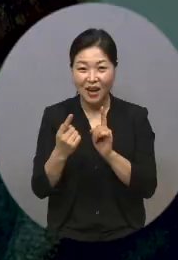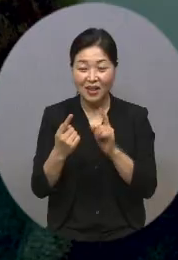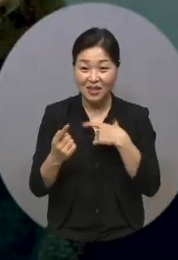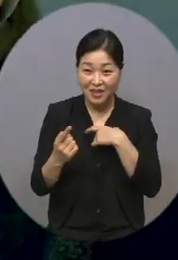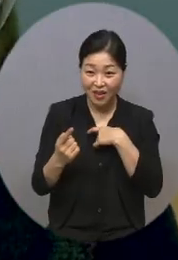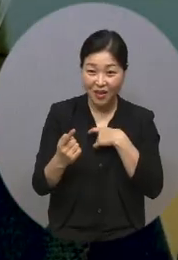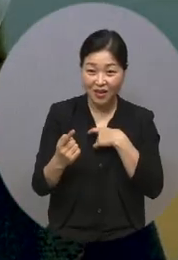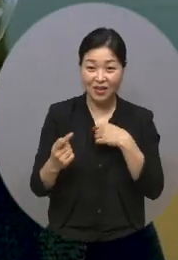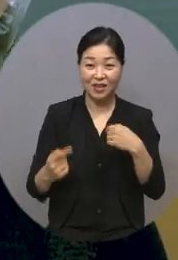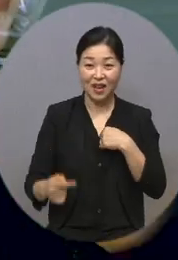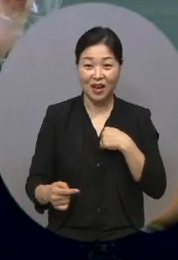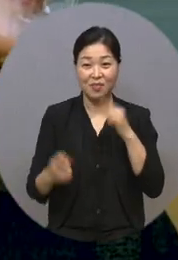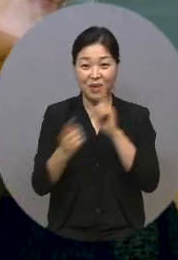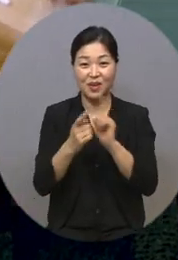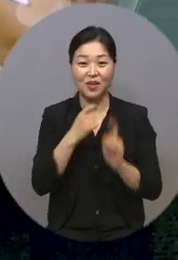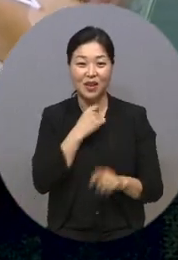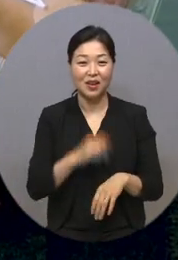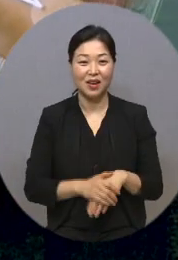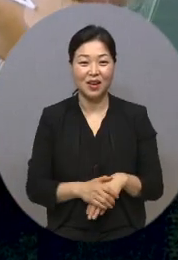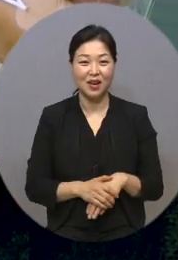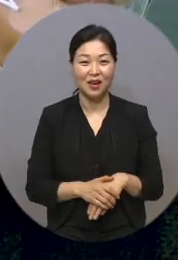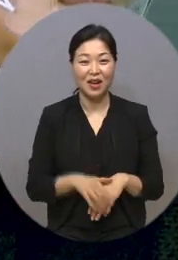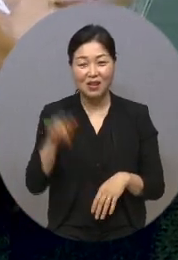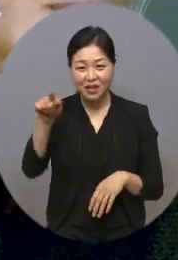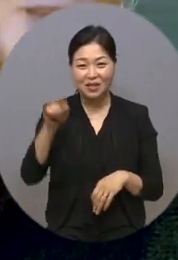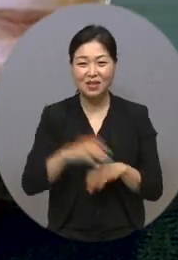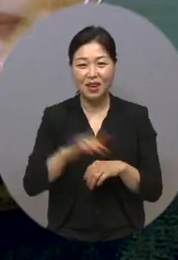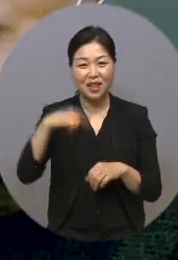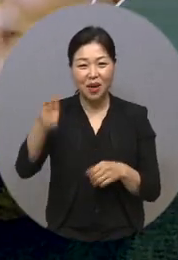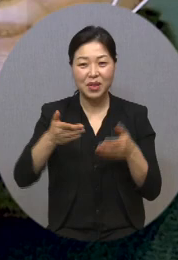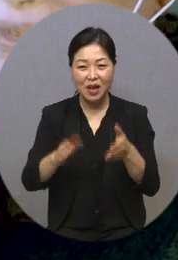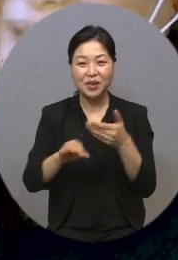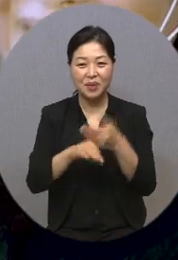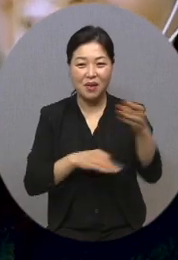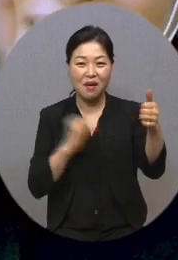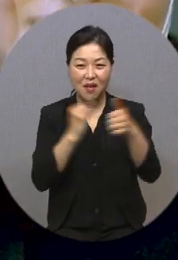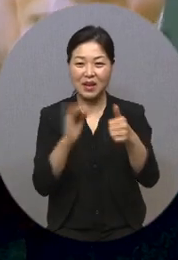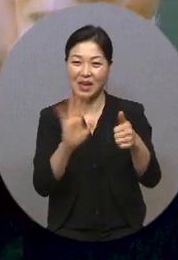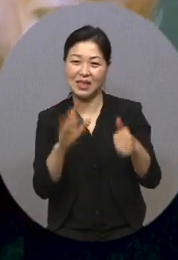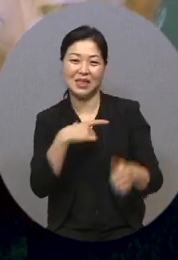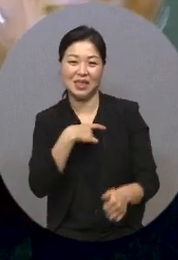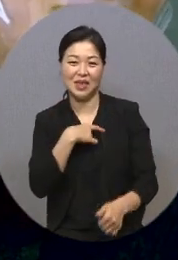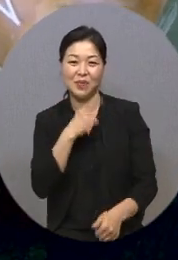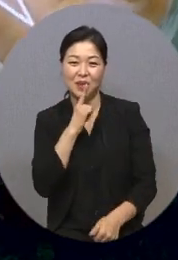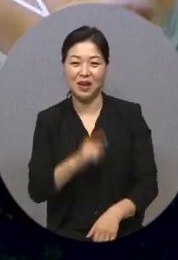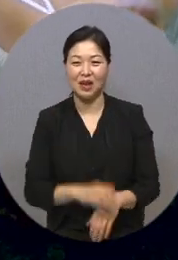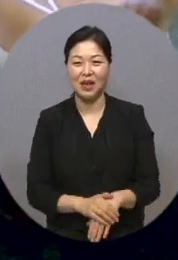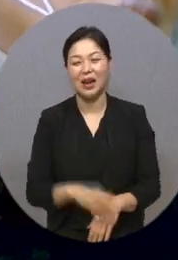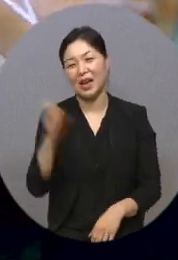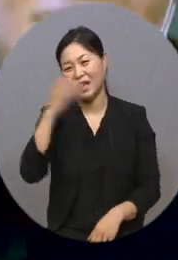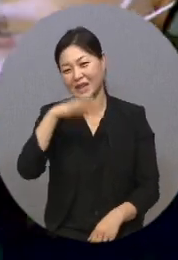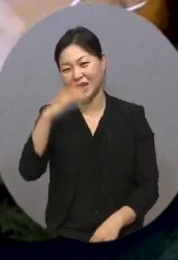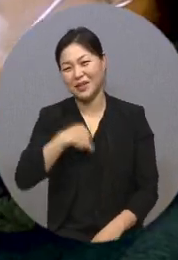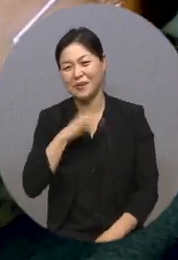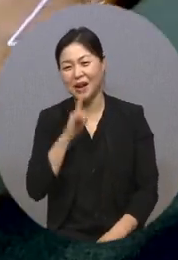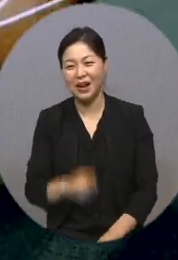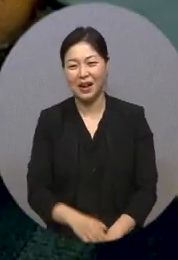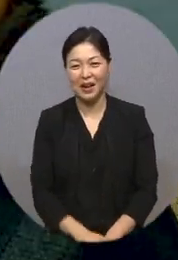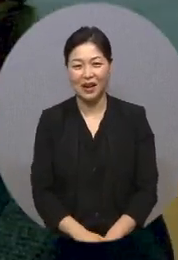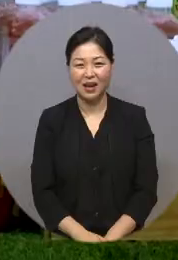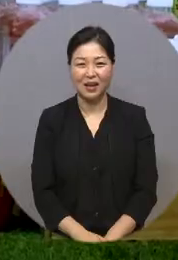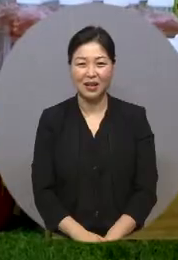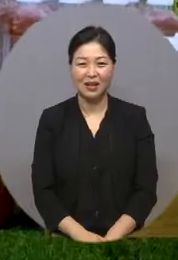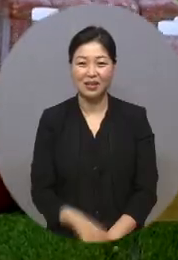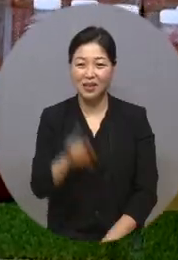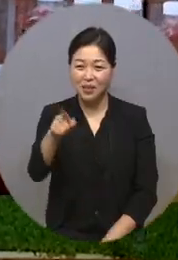뭔 소리? 어머머. 어떻게 했길래 다음 생에 절대 안 만나고 싶다고 했어? 선생님. 아니, 그냥 내가 하는 소리지. 아니 왜 갑자기